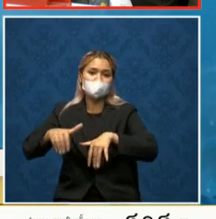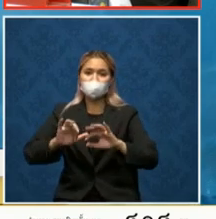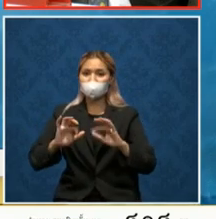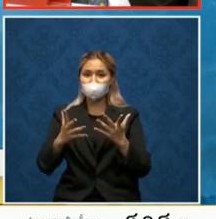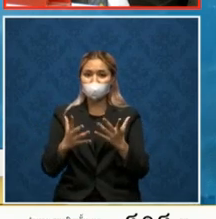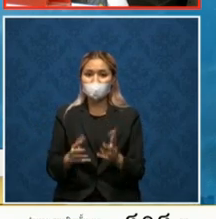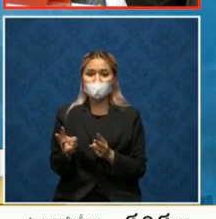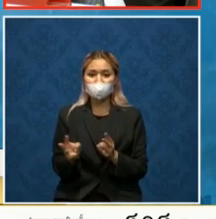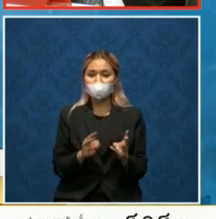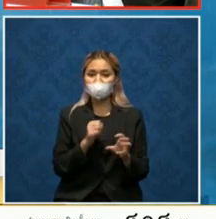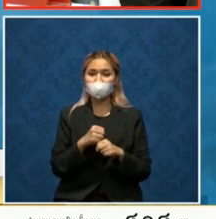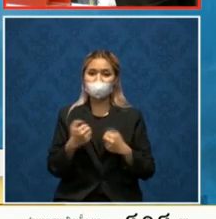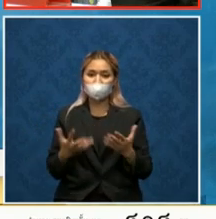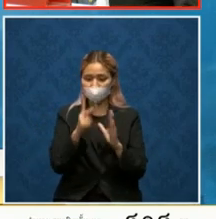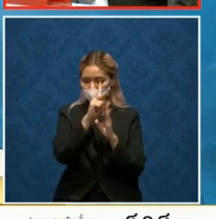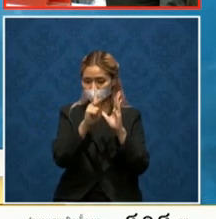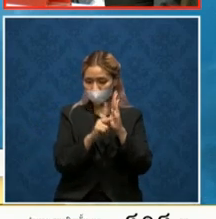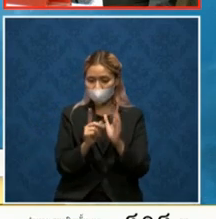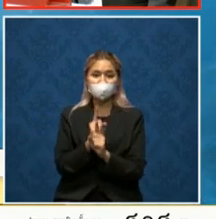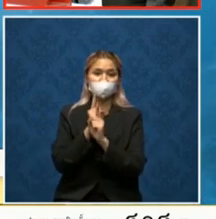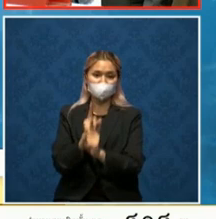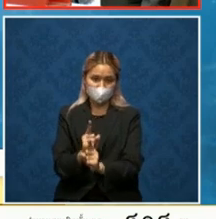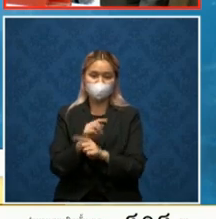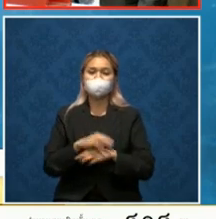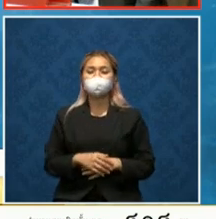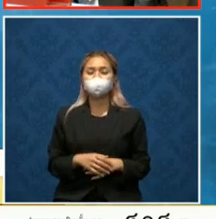กลไกและช่องว่างทางกฎหมาย